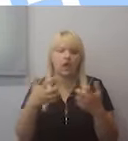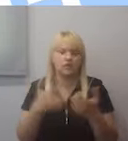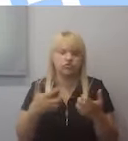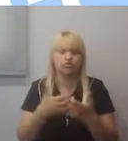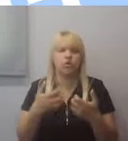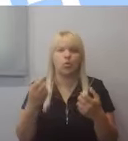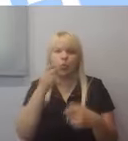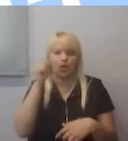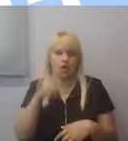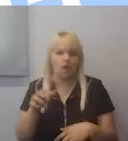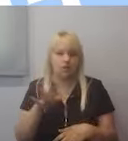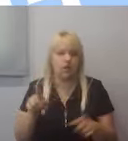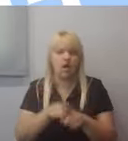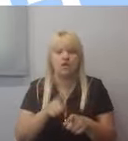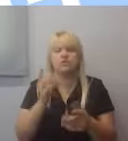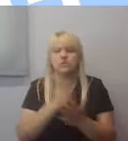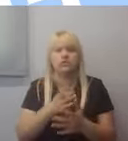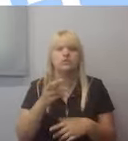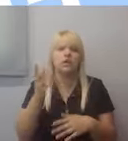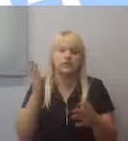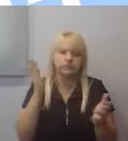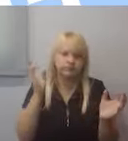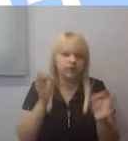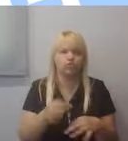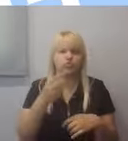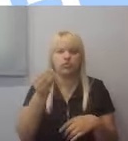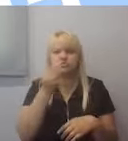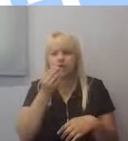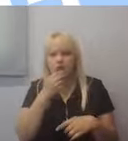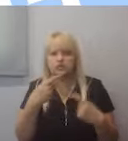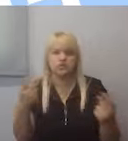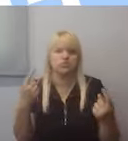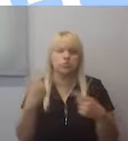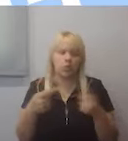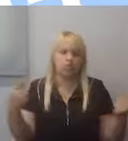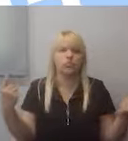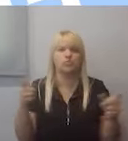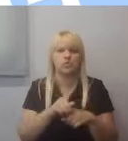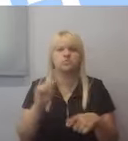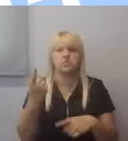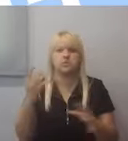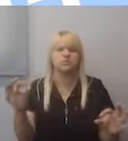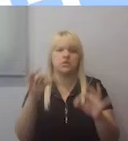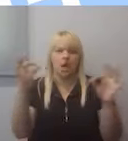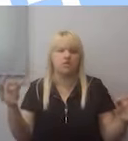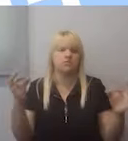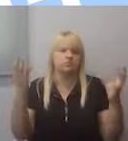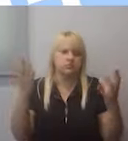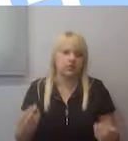ja ka tiešām ir no noteiktas šīs preces un produkti ja kurus pirmajās teiksim tajās dienās tiek